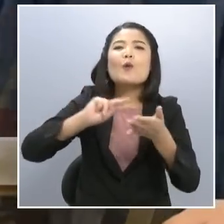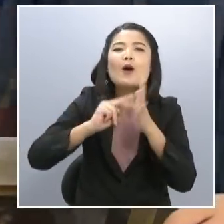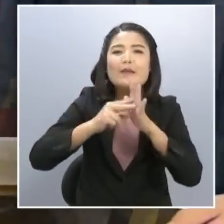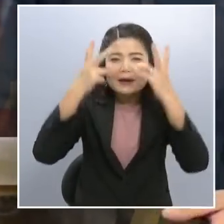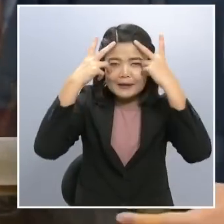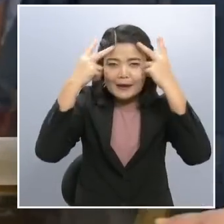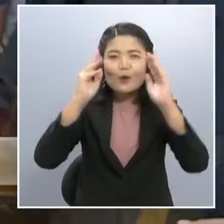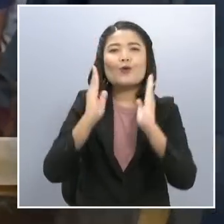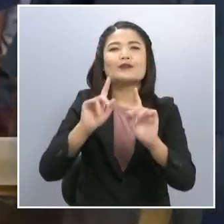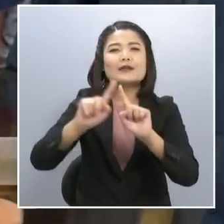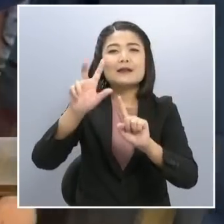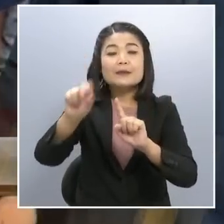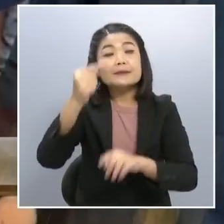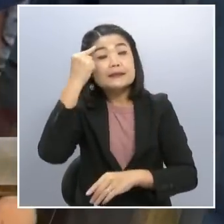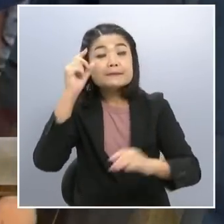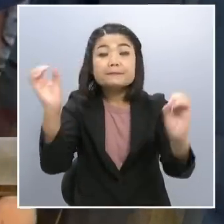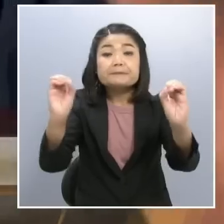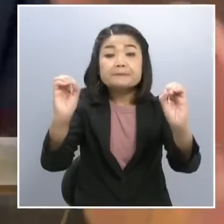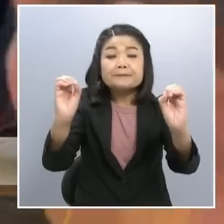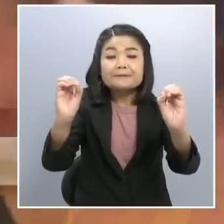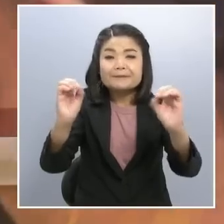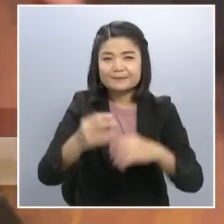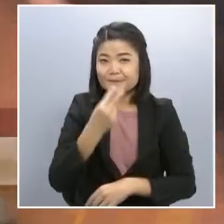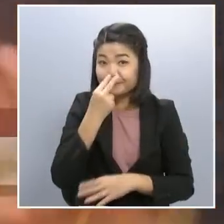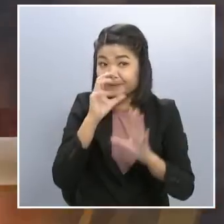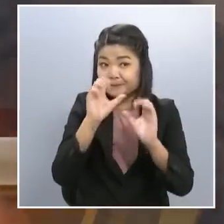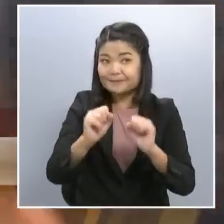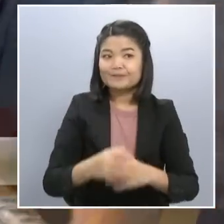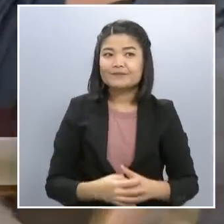ค่ะ ไม่คิดอะไรหรอกภาพนี่แหละท่านผู้ชมต้องดูสักนิดหนึ่งนะ